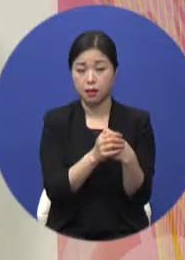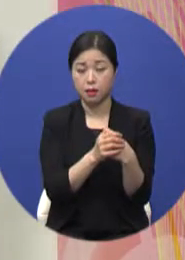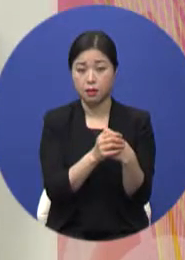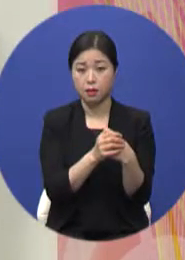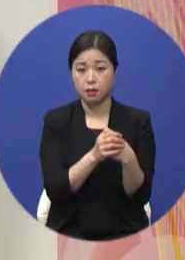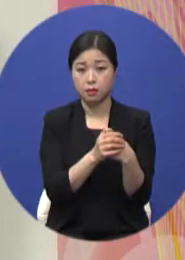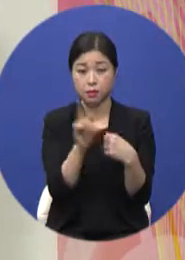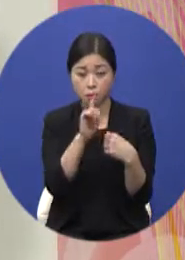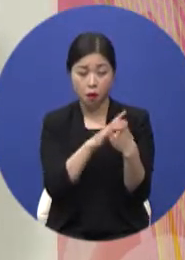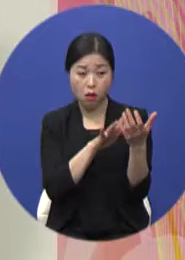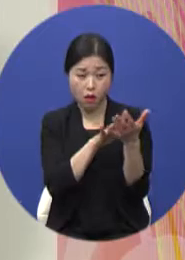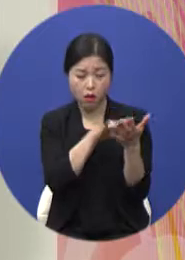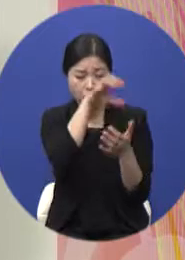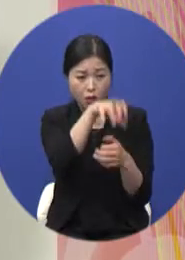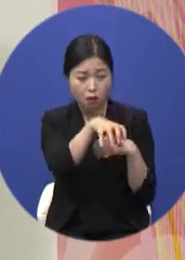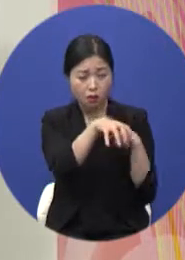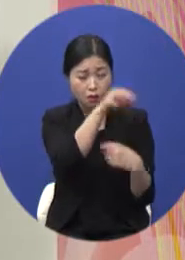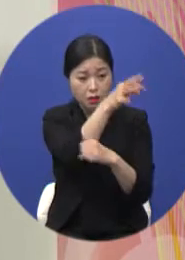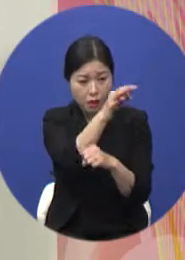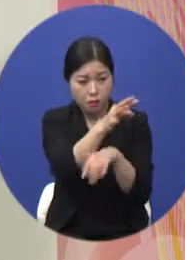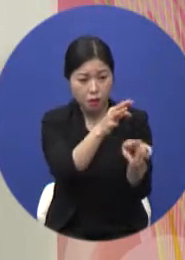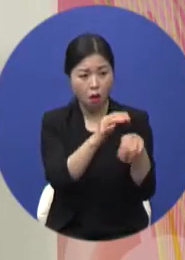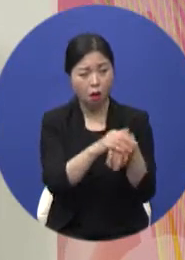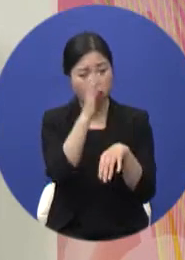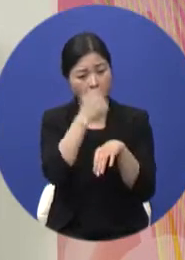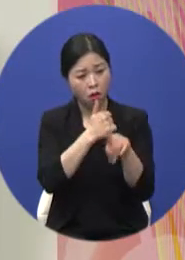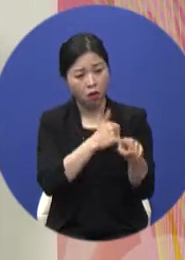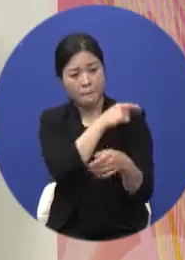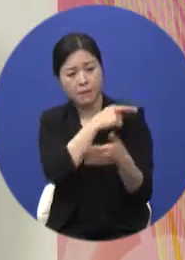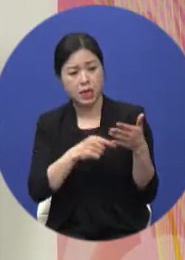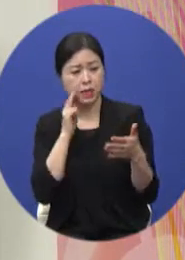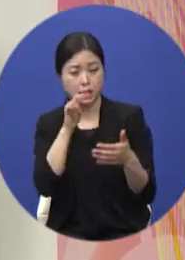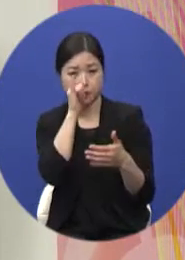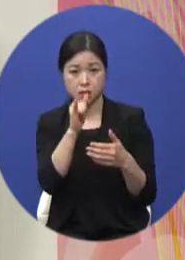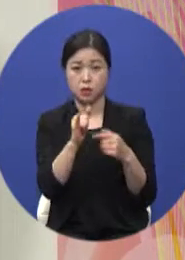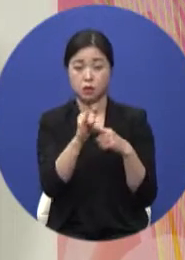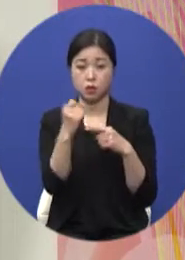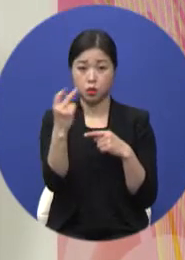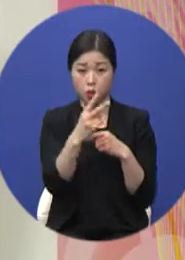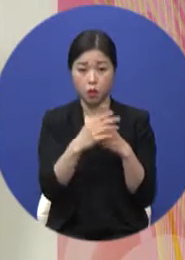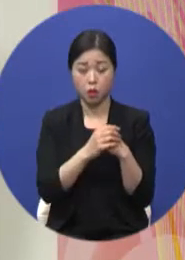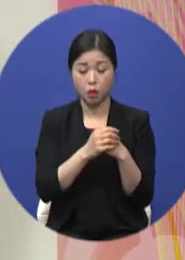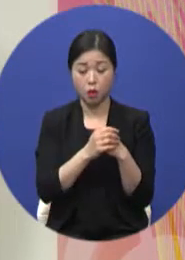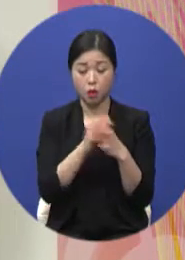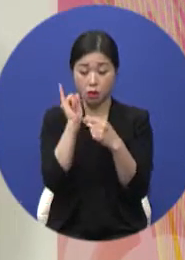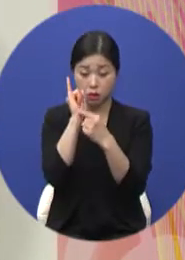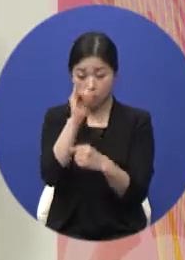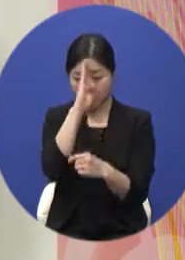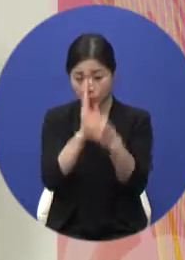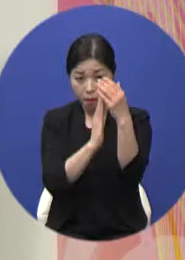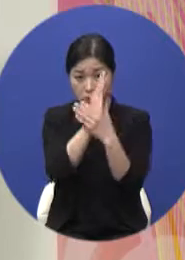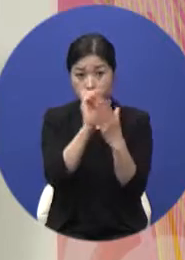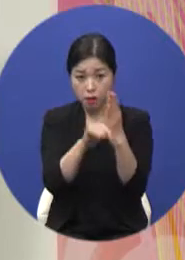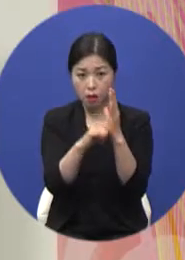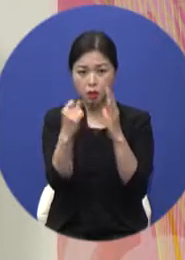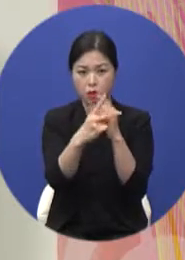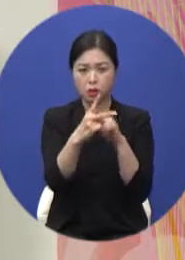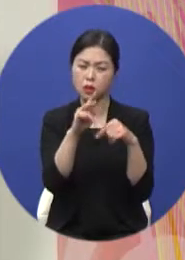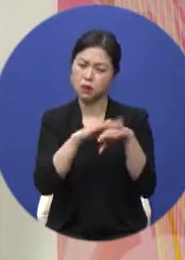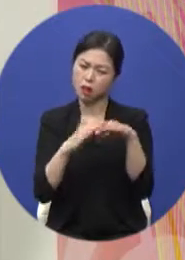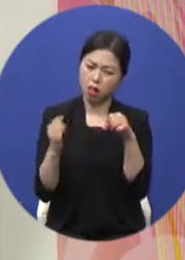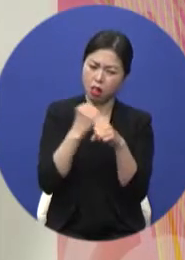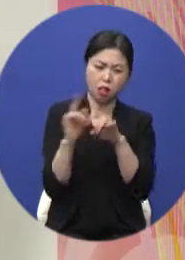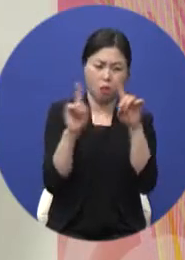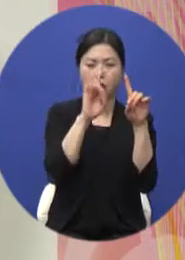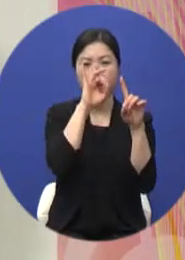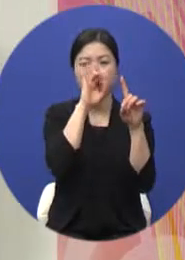그 광범위한 항생제를 쓰게 되면은 약물 남용이 일단 되고 나중에 똑같은 질병이 그 질염이 온다 했을 때 잘 치료가 안 되는 그